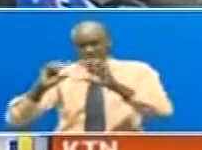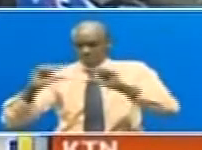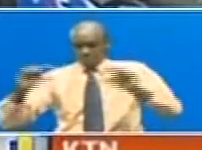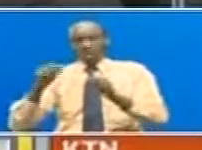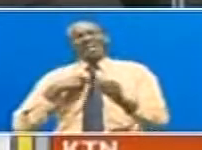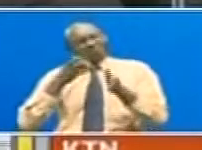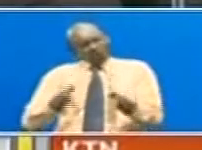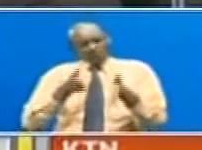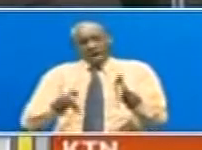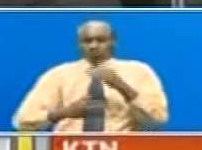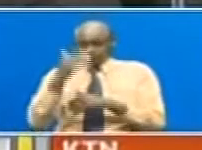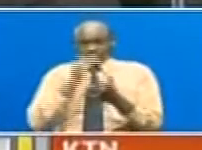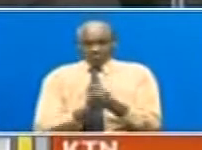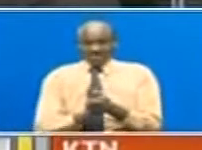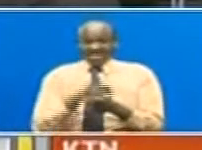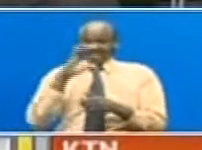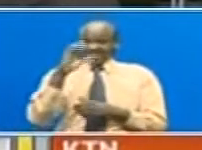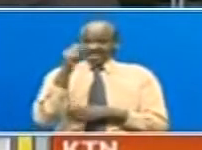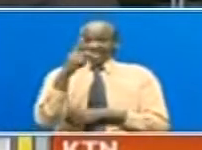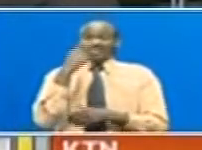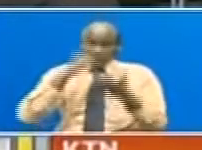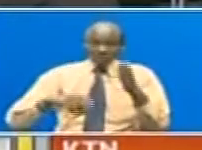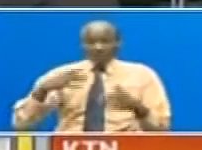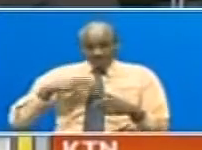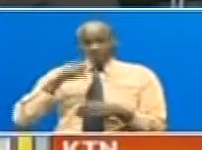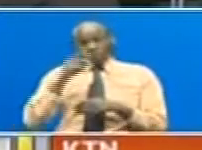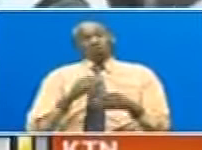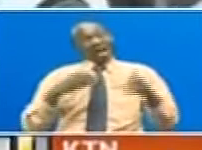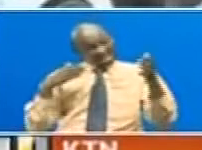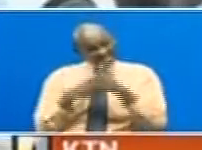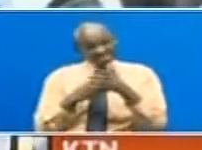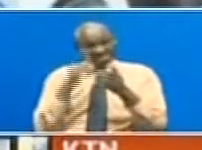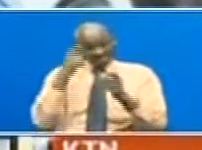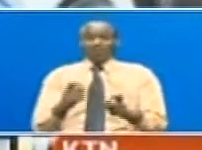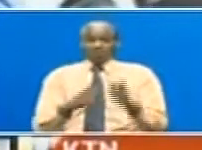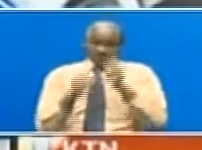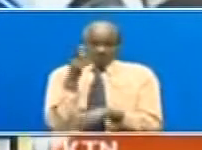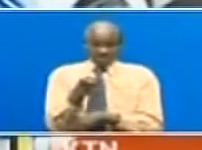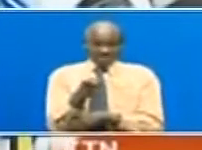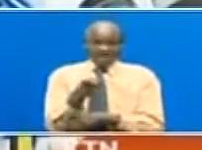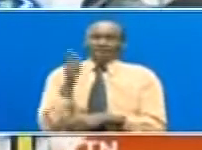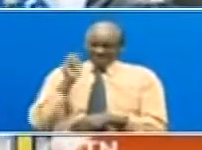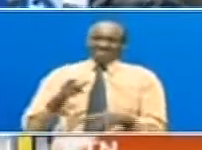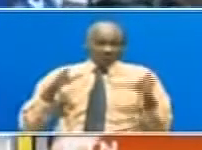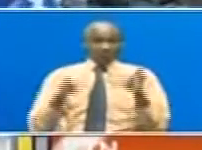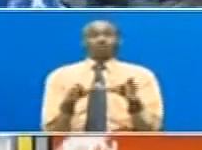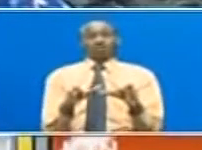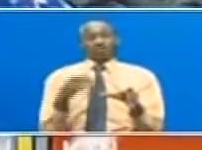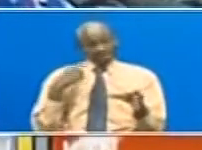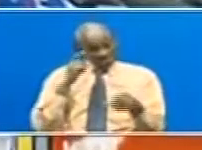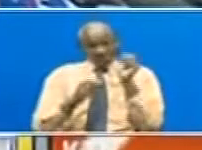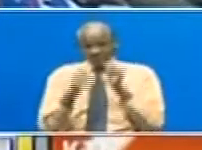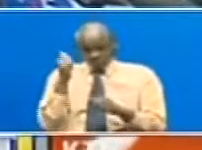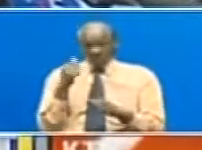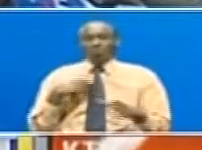immediate effect. Mamlaka hiyo imetoa onyo kwa yeyote atakayesusia agizo hili to enforce the switch